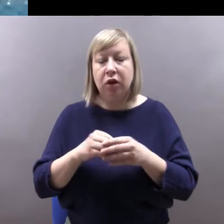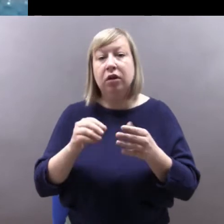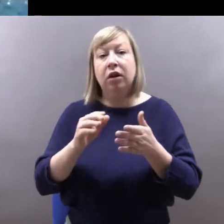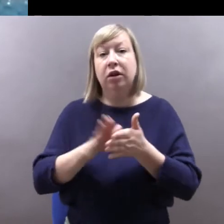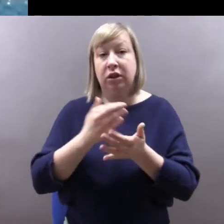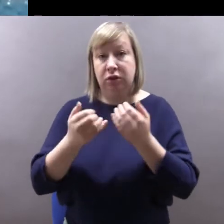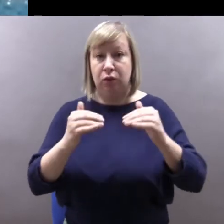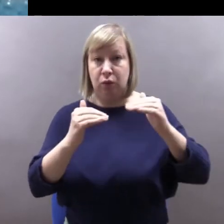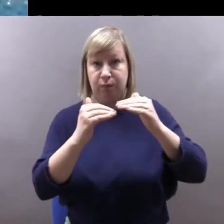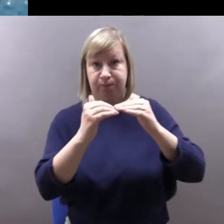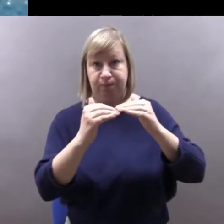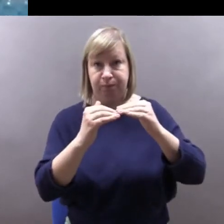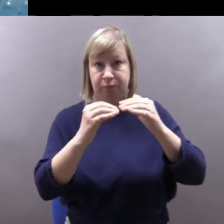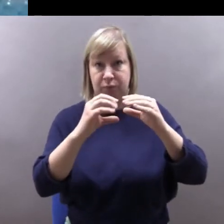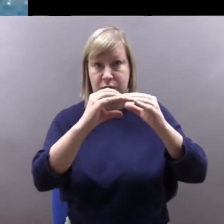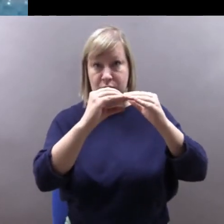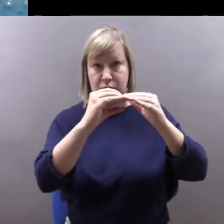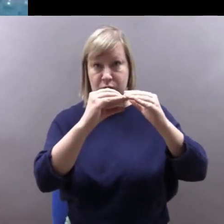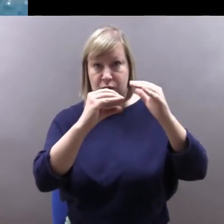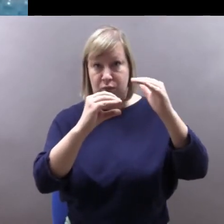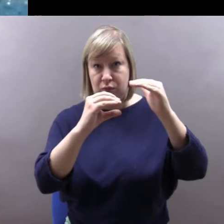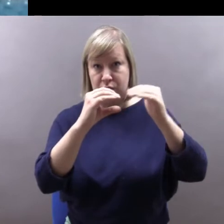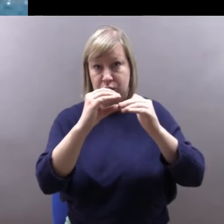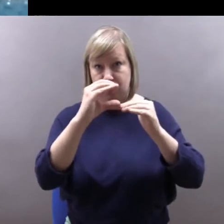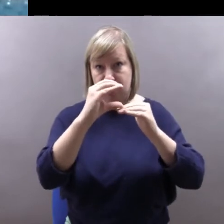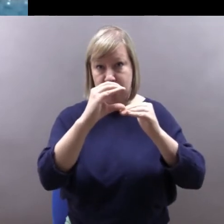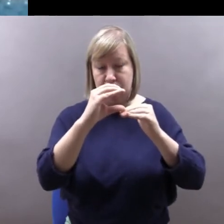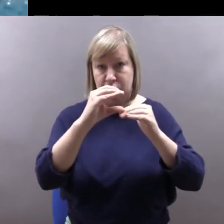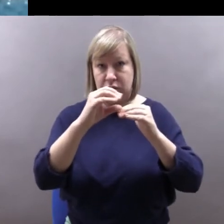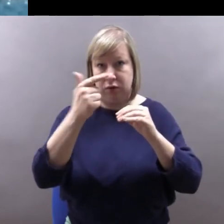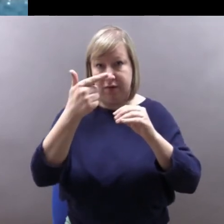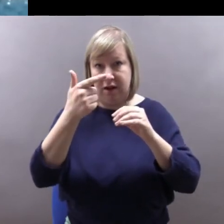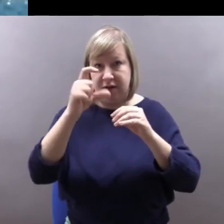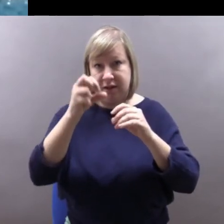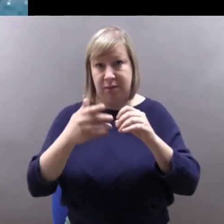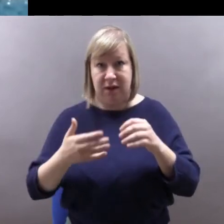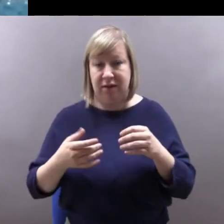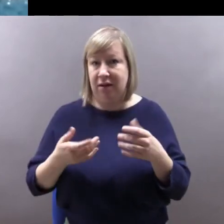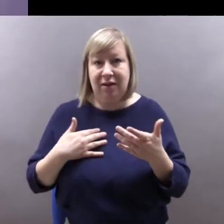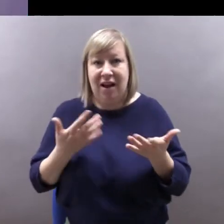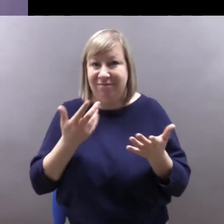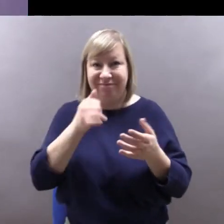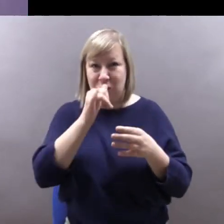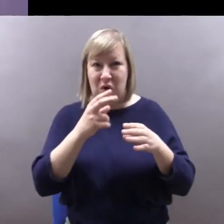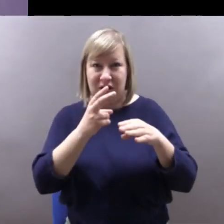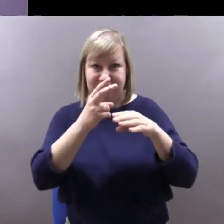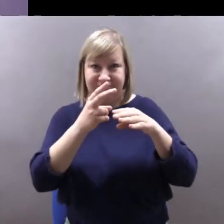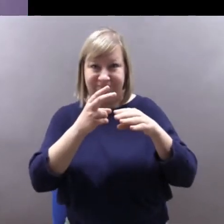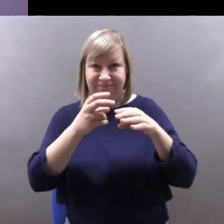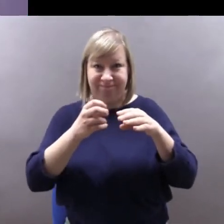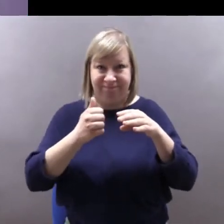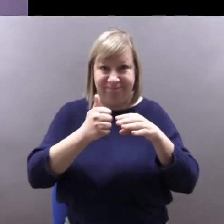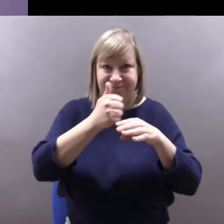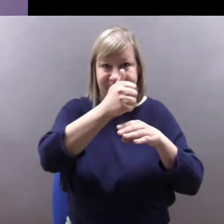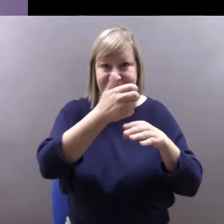próg dwucentymetrowy, ja mogę nie wjechać już. I więc ciężko jest tak zobaczyć na